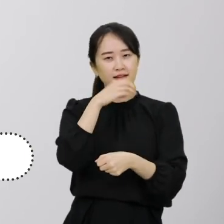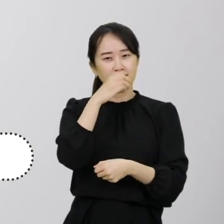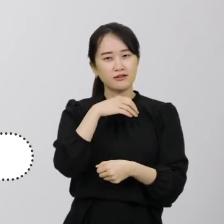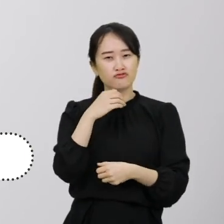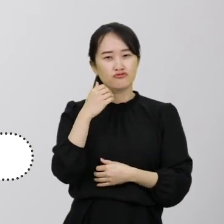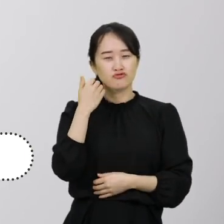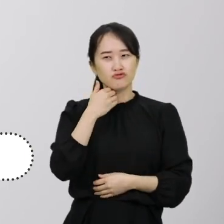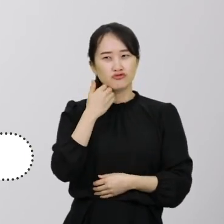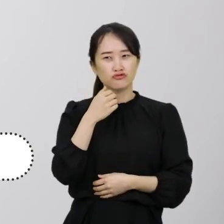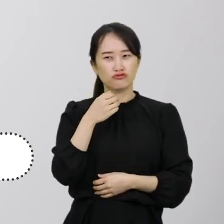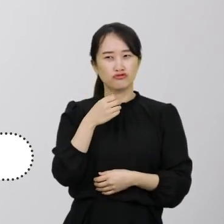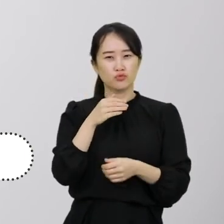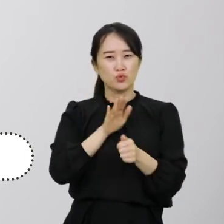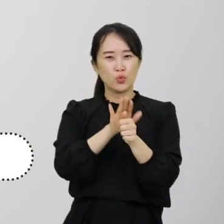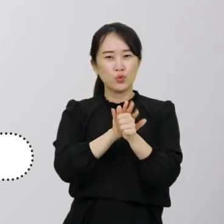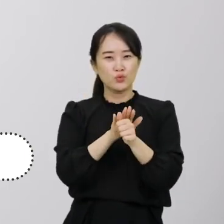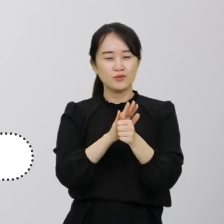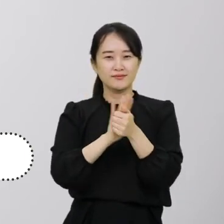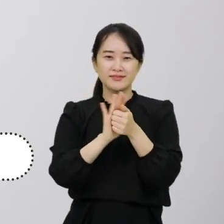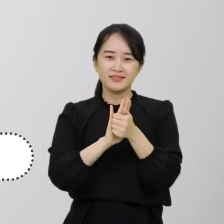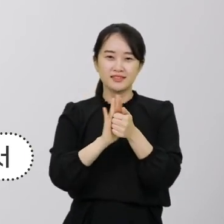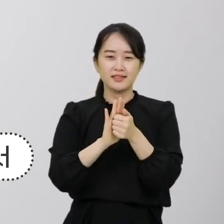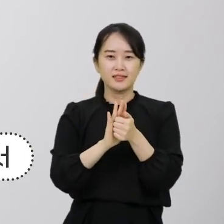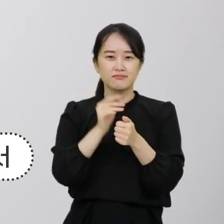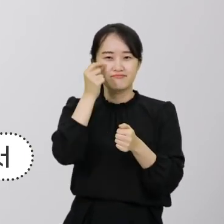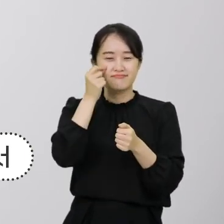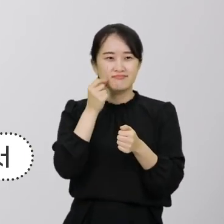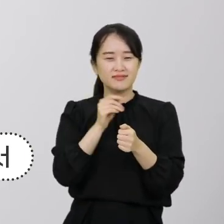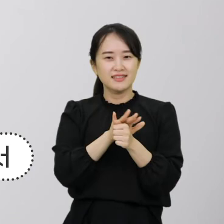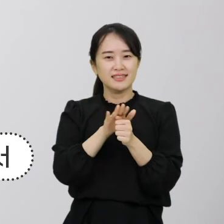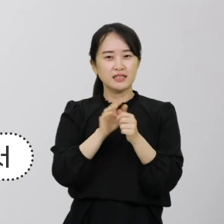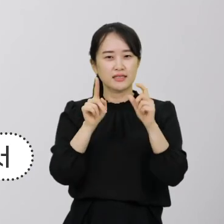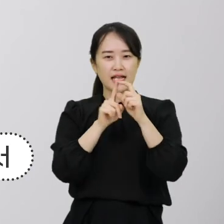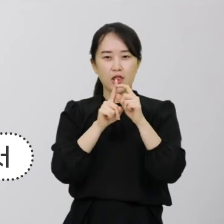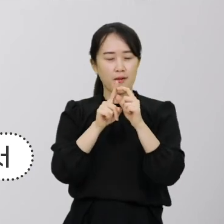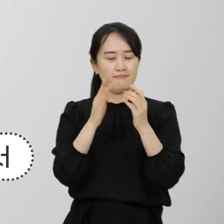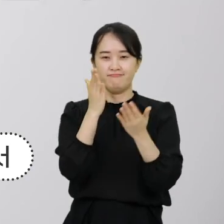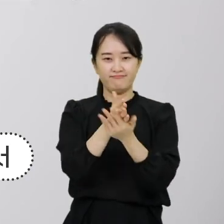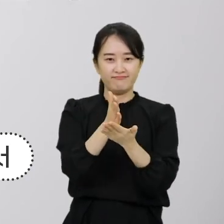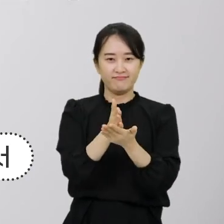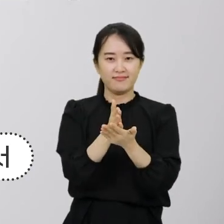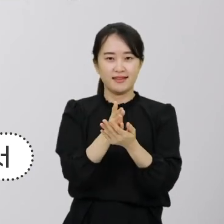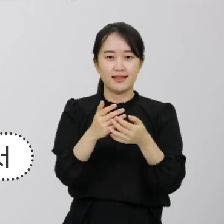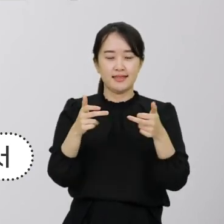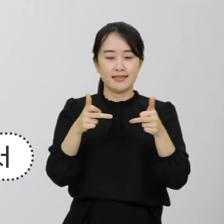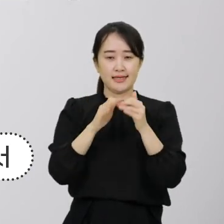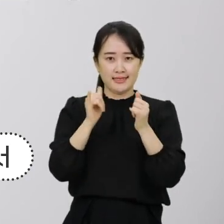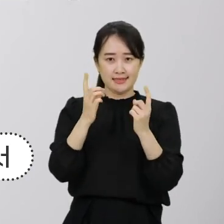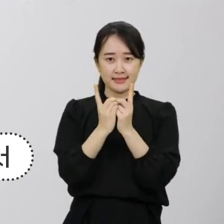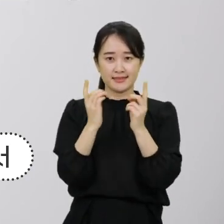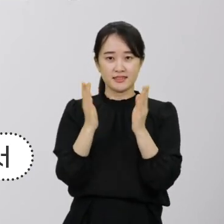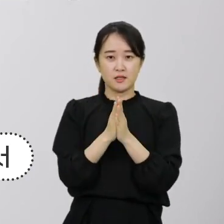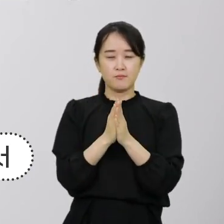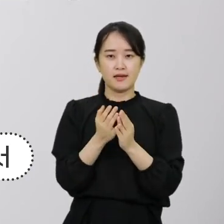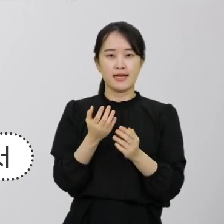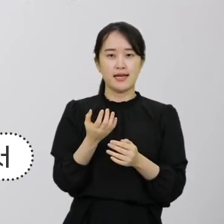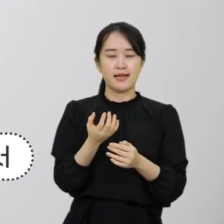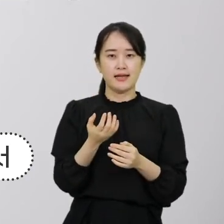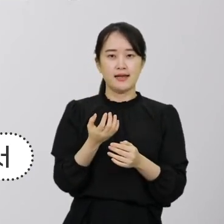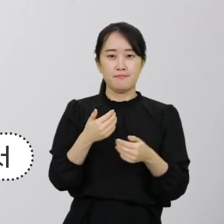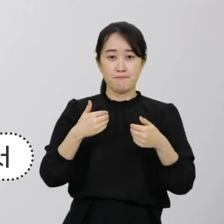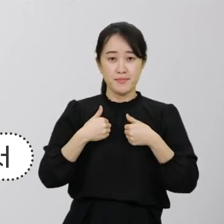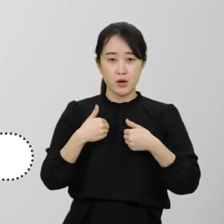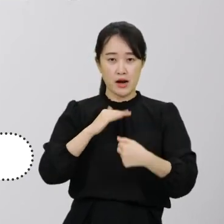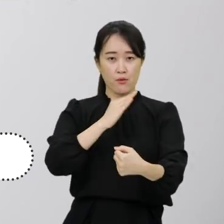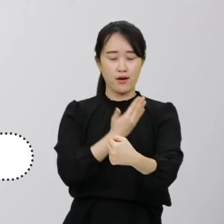주는 서비스, 혜택, 어떤 수혜자 이런 용어를 벗어나서 장애 당사자들이 갖추어야 할